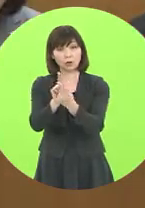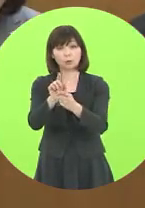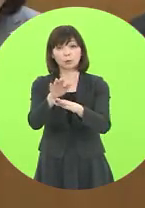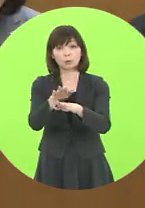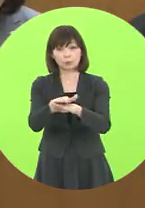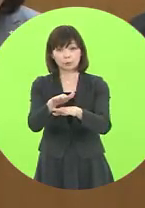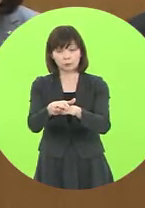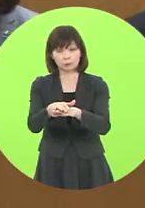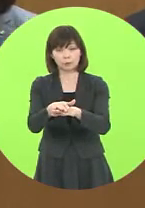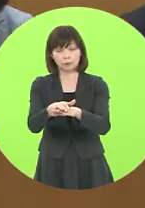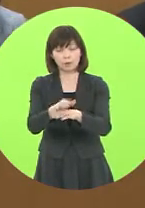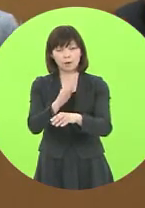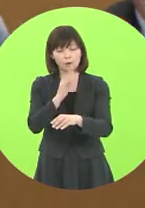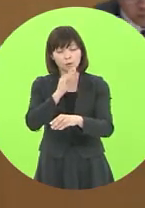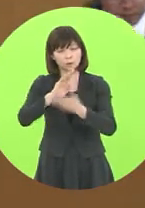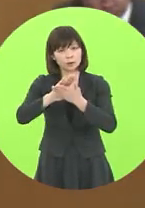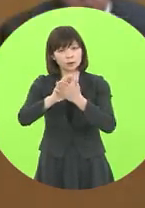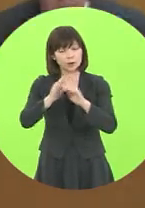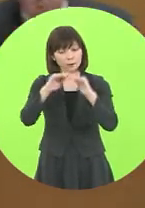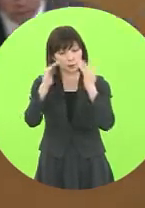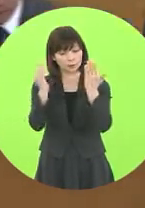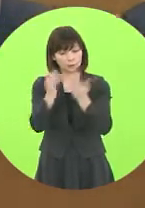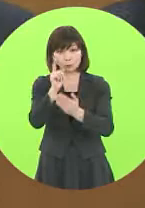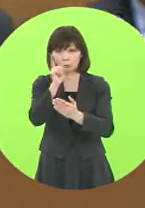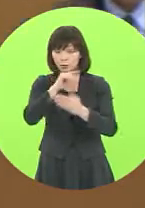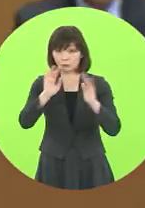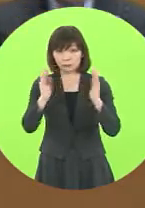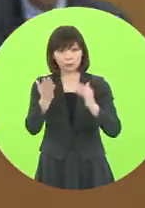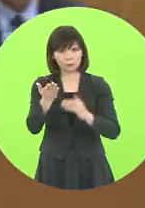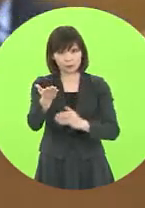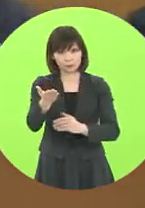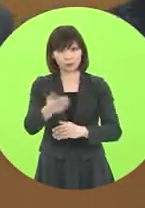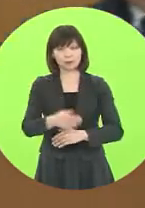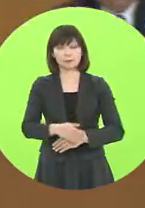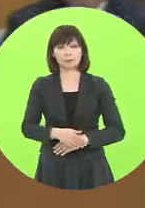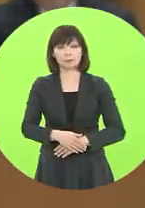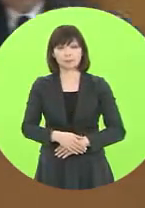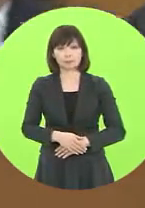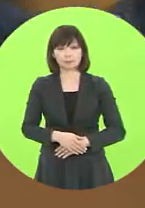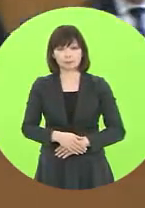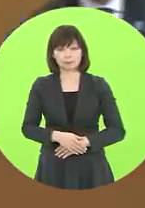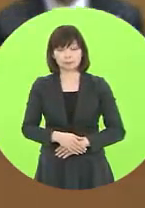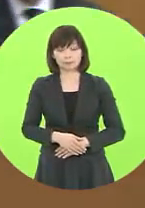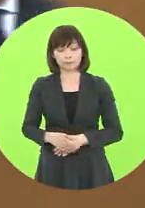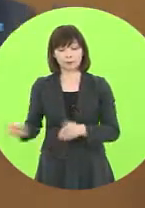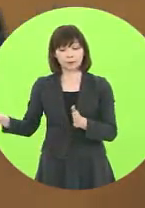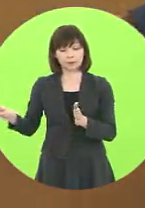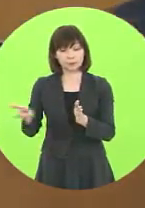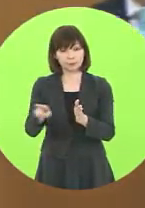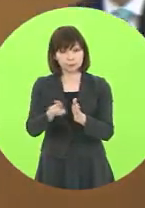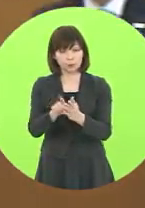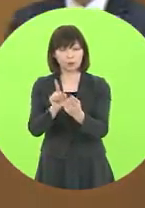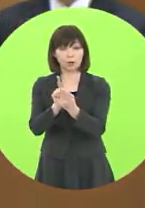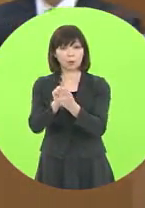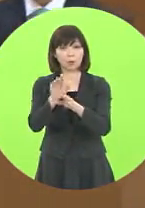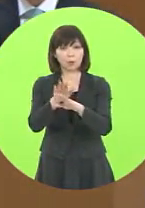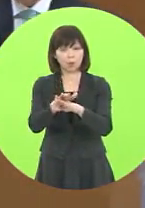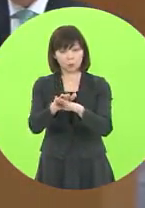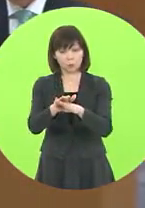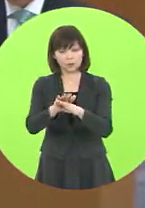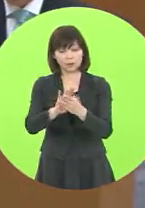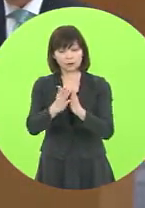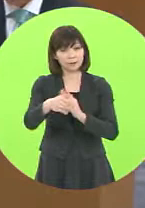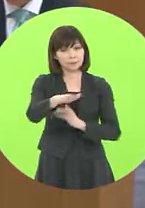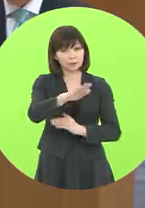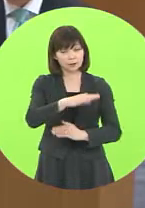において、本当に県は全く非はなかったのでしょうか。この一連の対応によって、県民の信頼を大